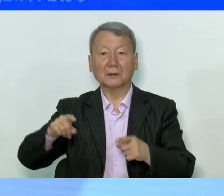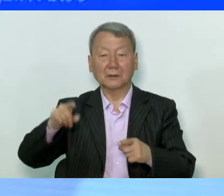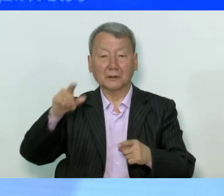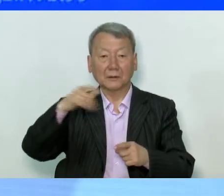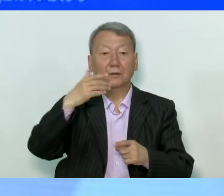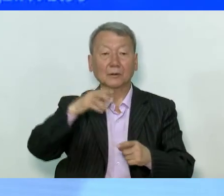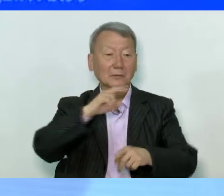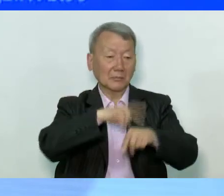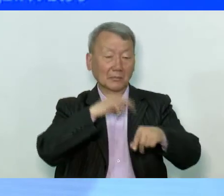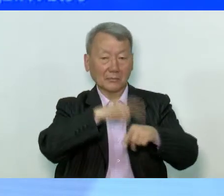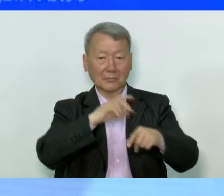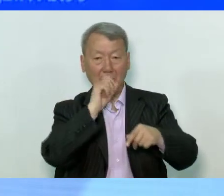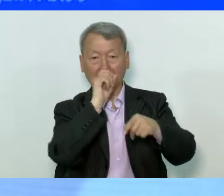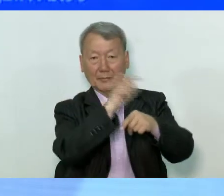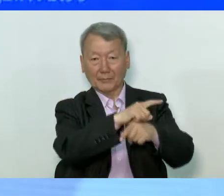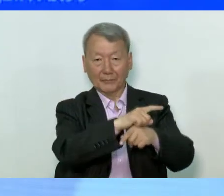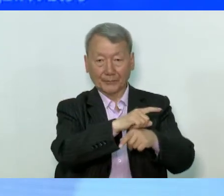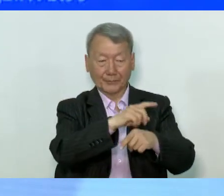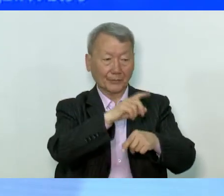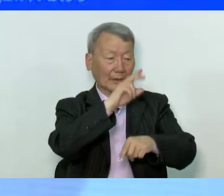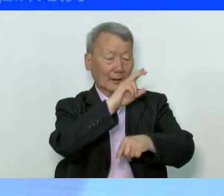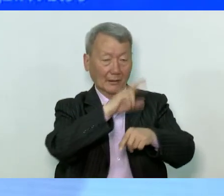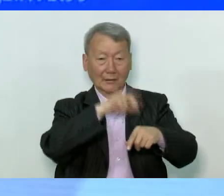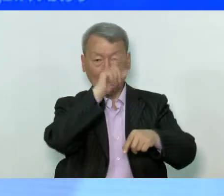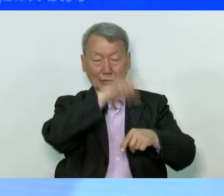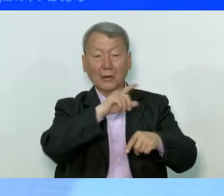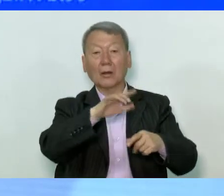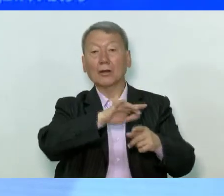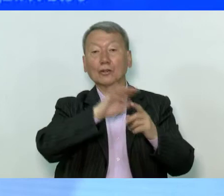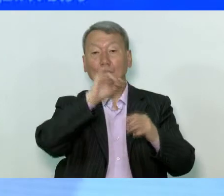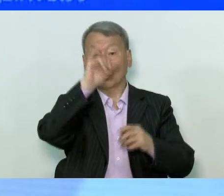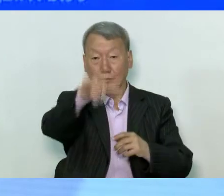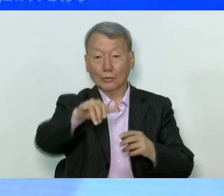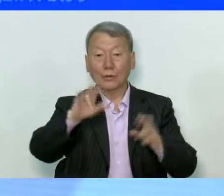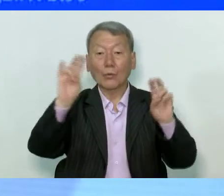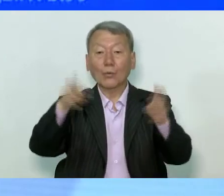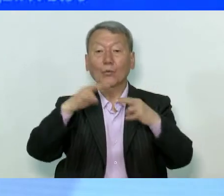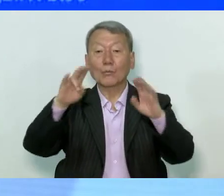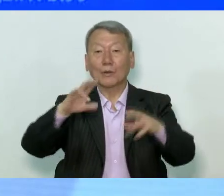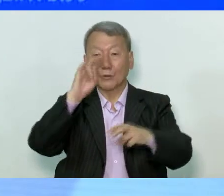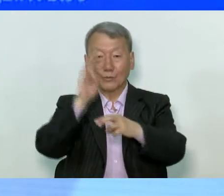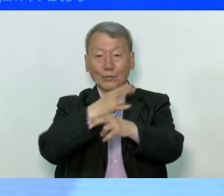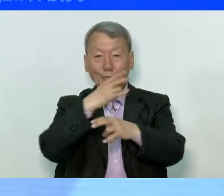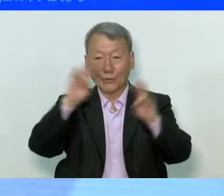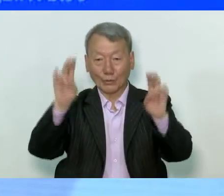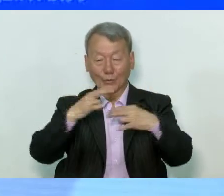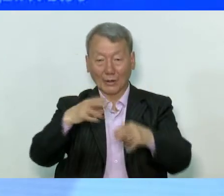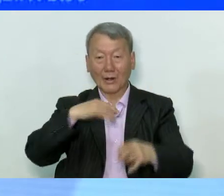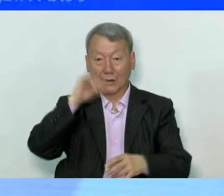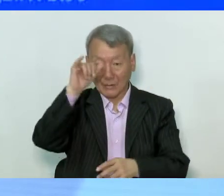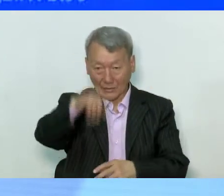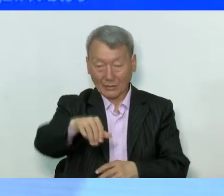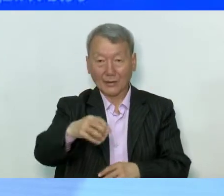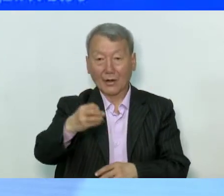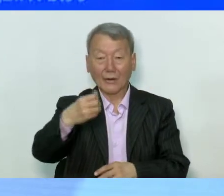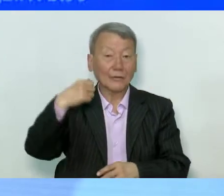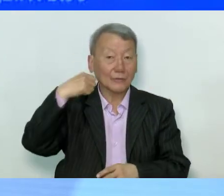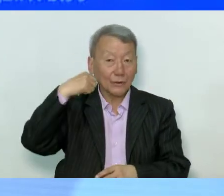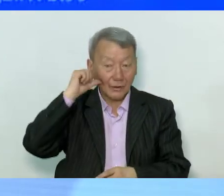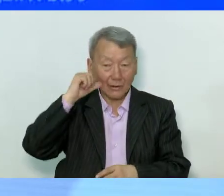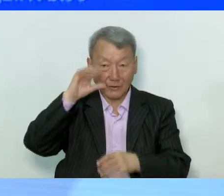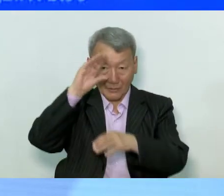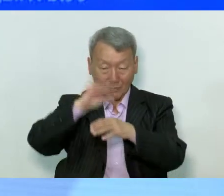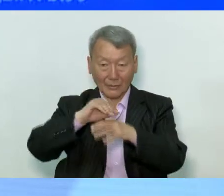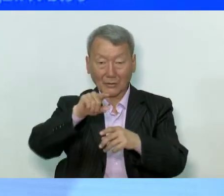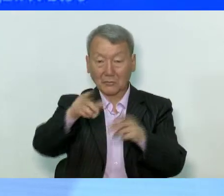күч органдары, ички иштер органдарынын кызматкерлерине айттык, алар барып түшүндүрүү иштерин жүргүзүп, акыркы эскертүү менен